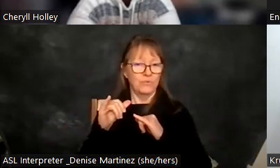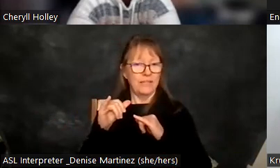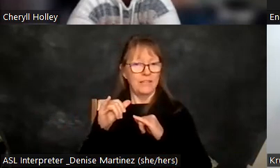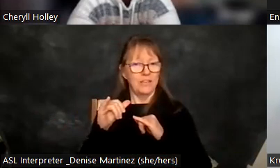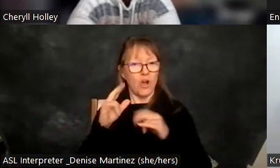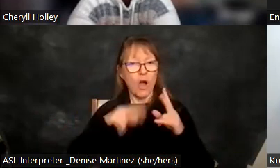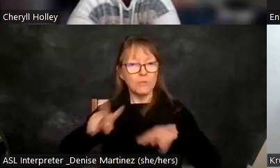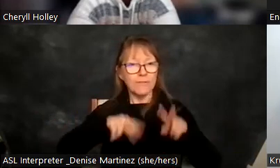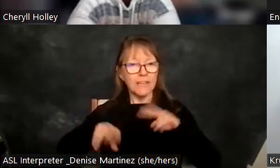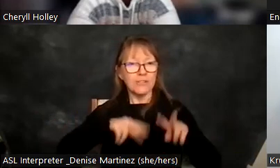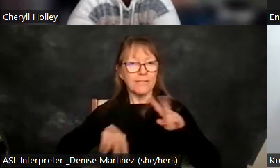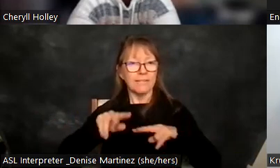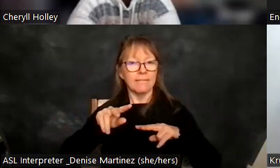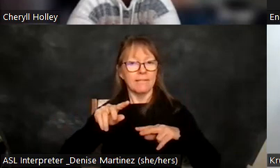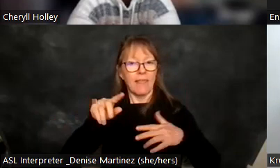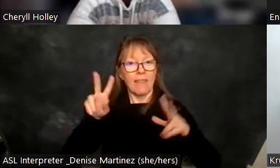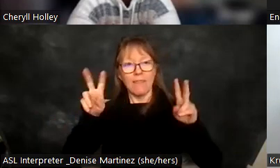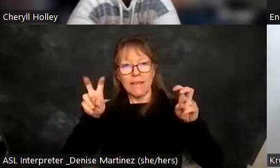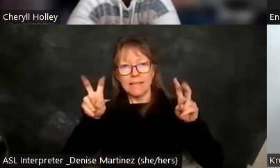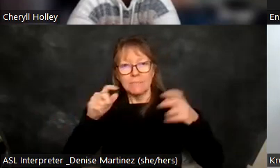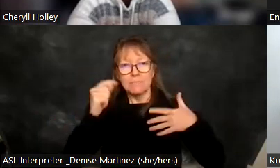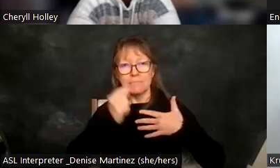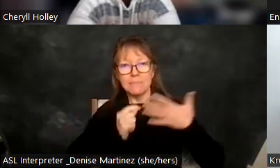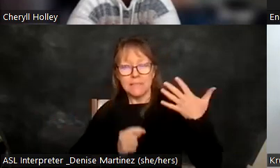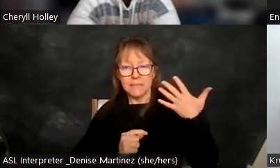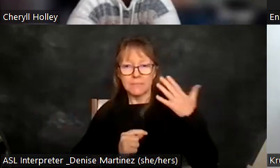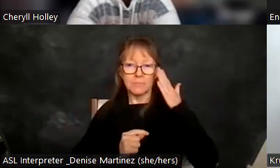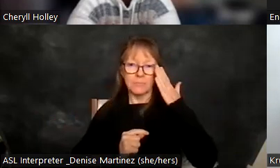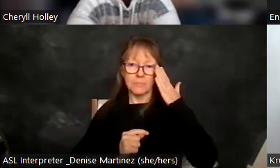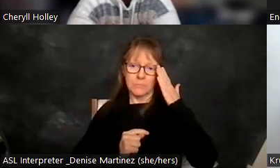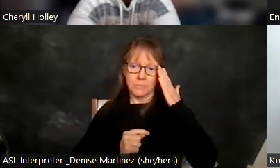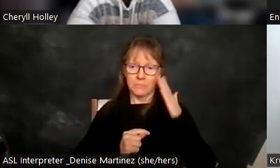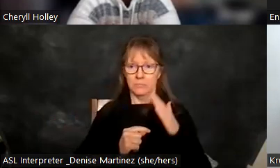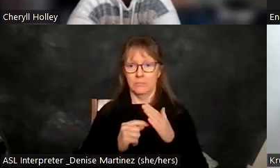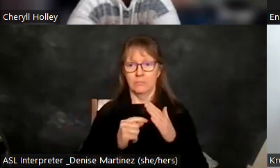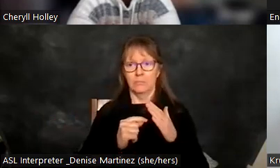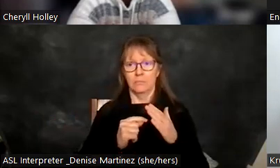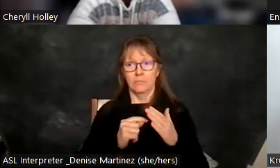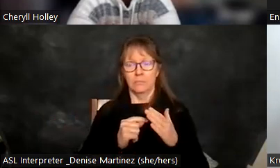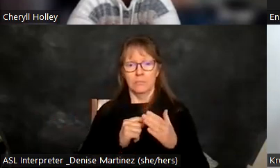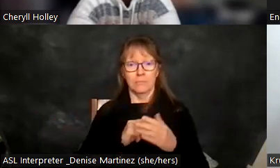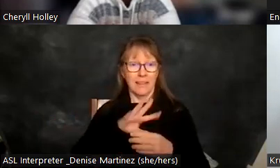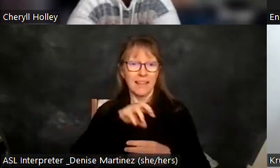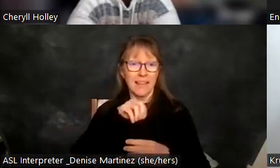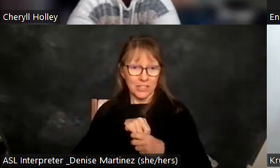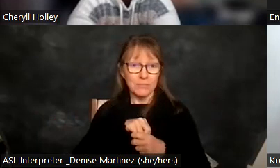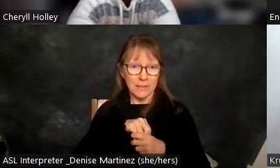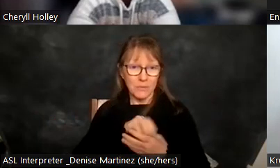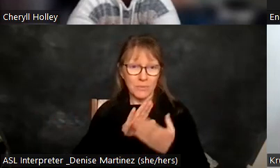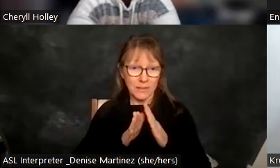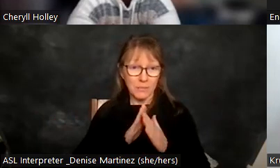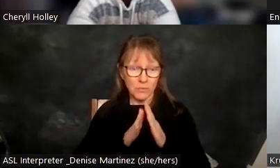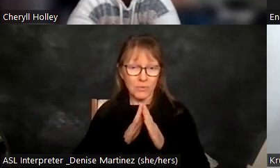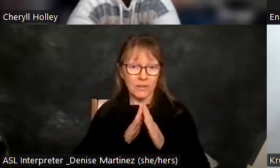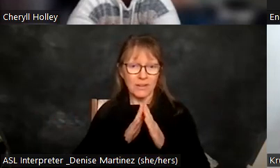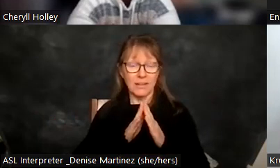from ça, people who feedback commented so far that Richie t'a parlé et commentaire mon one fait of the things I